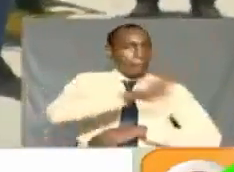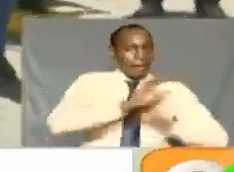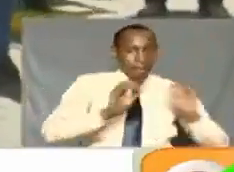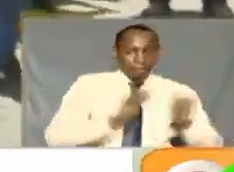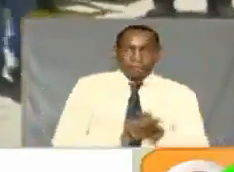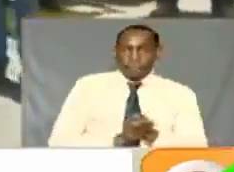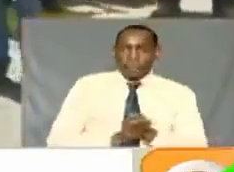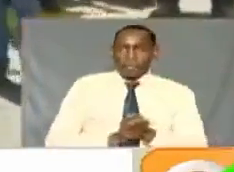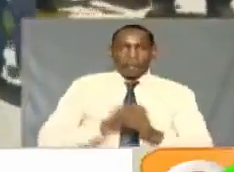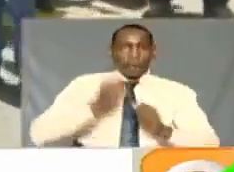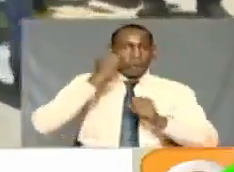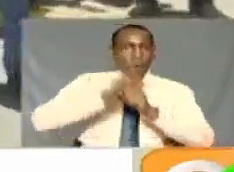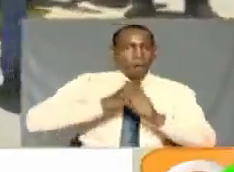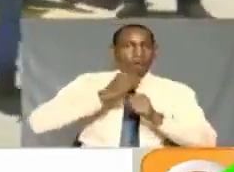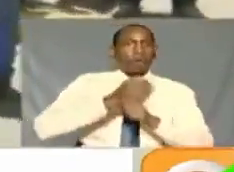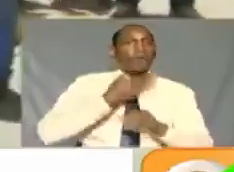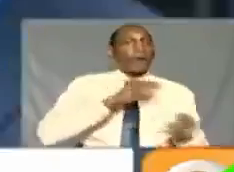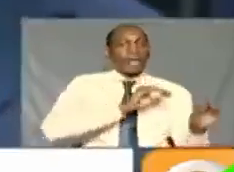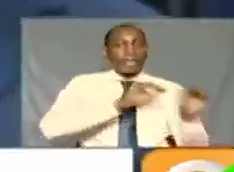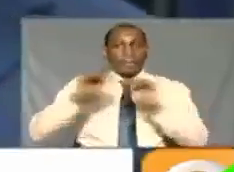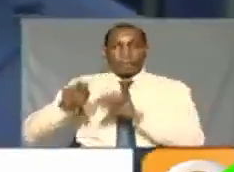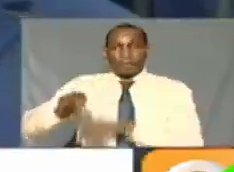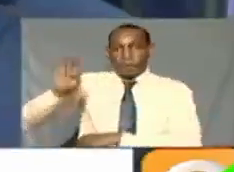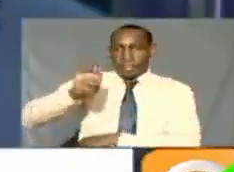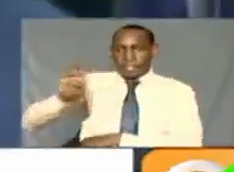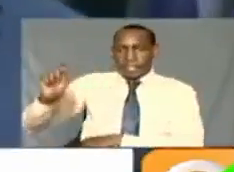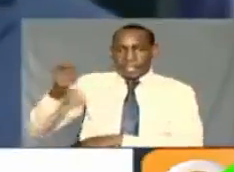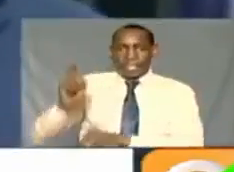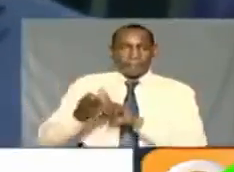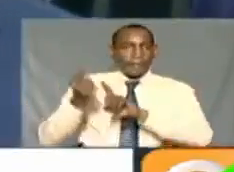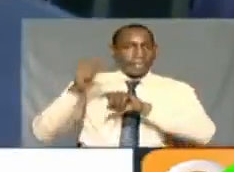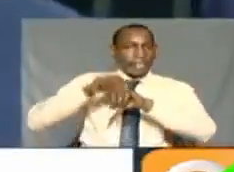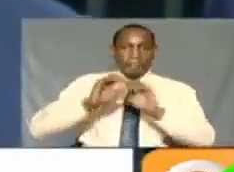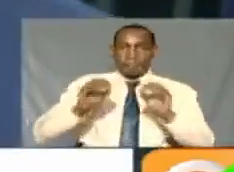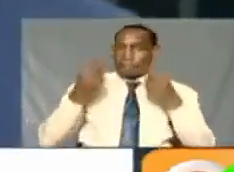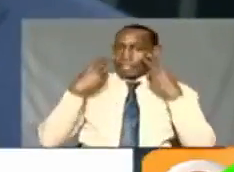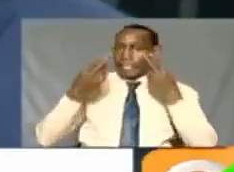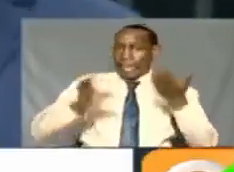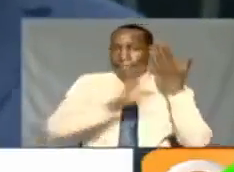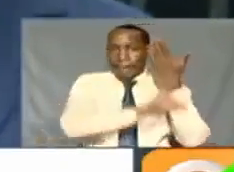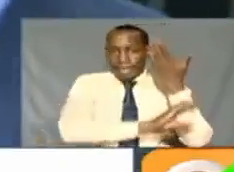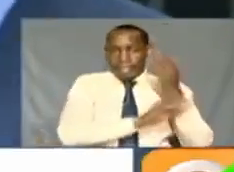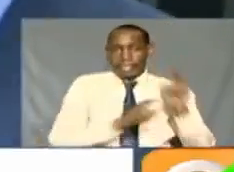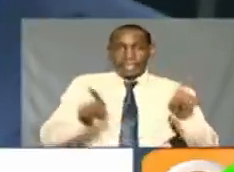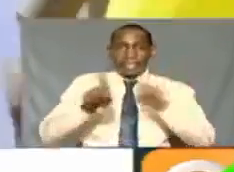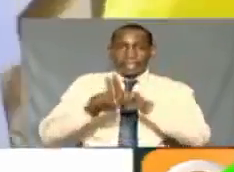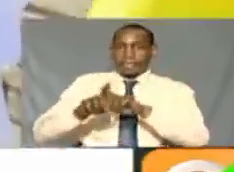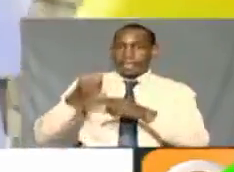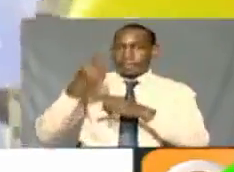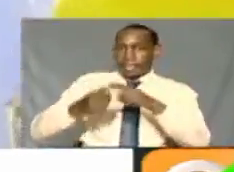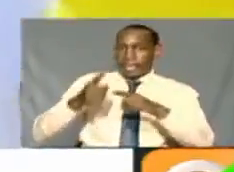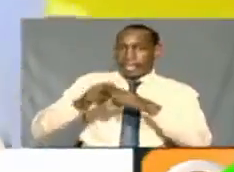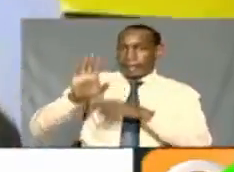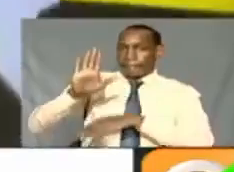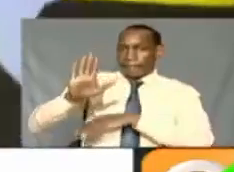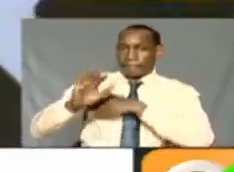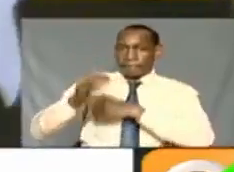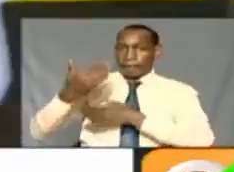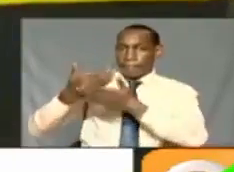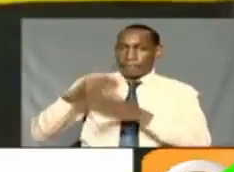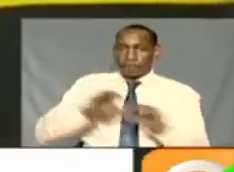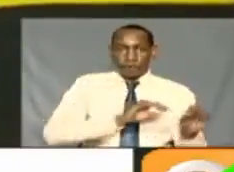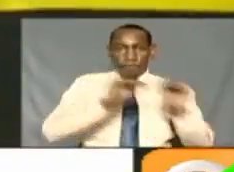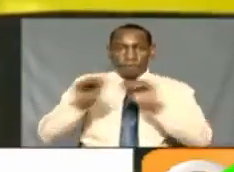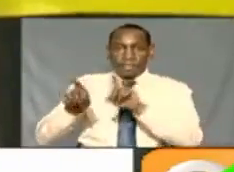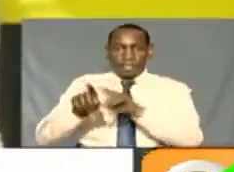Safari ya walimu kuhama kaskazini mwa Kenya mwaka huu si ya kwanza kuwahi kushuhudiwa nchini. Katika kipindi cha miaka mitano iliyopita, kuhama